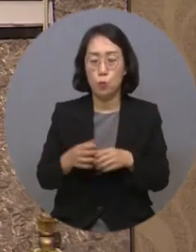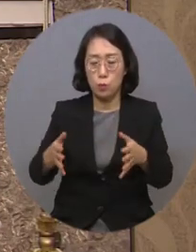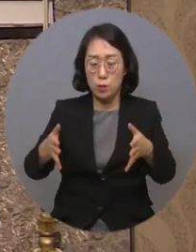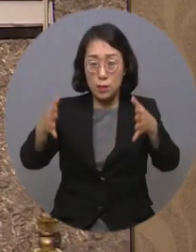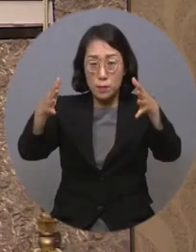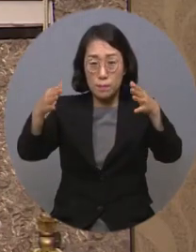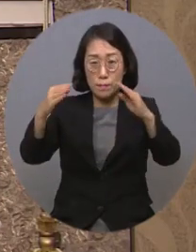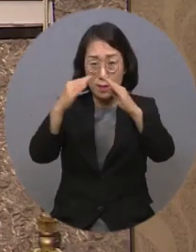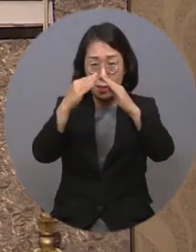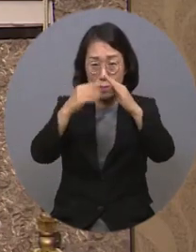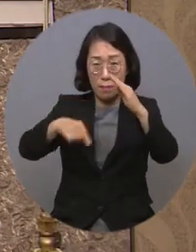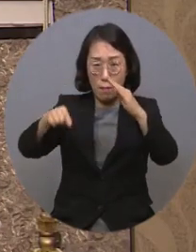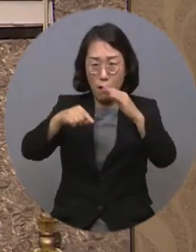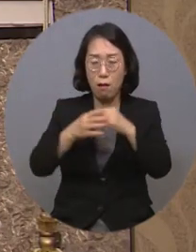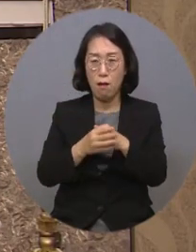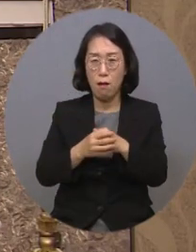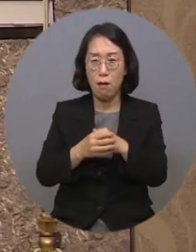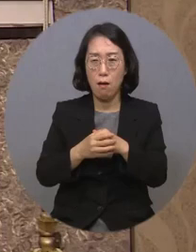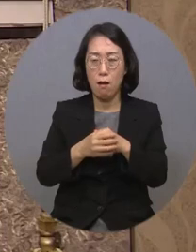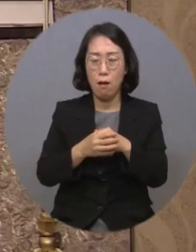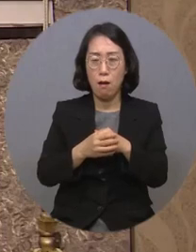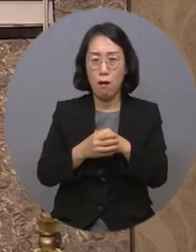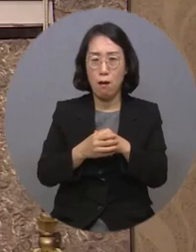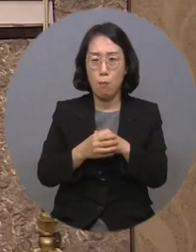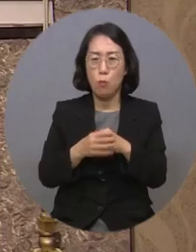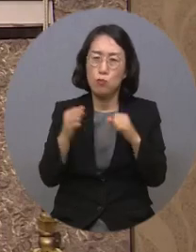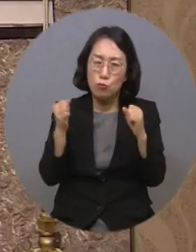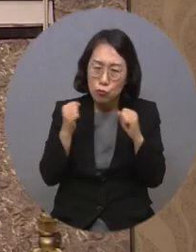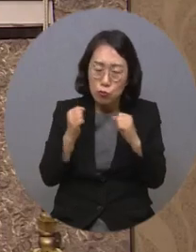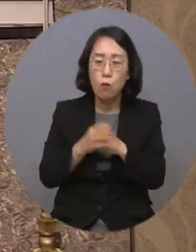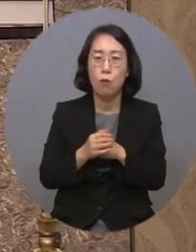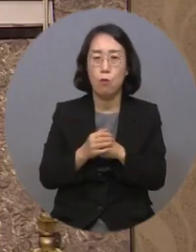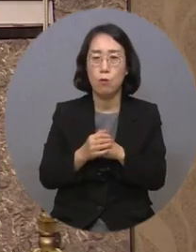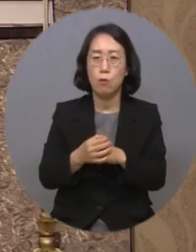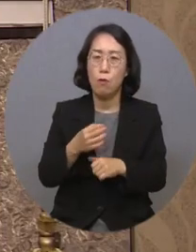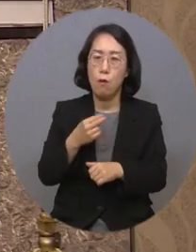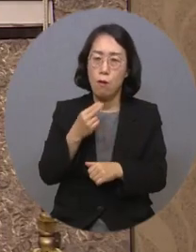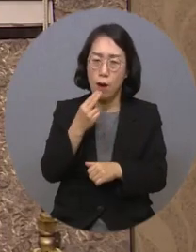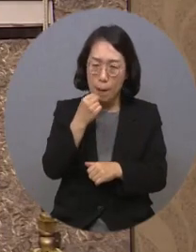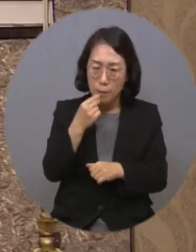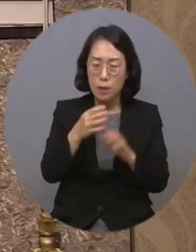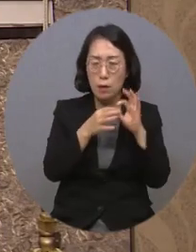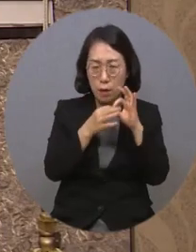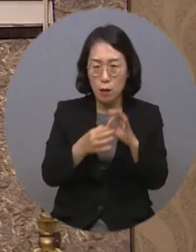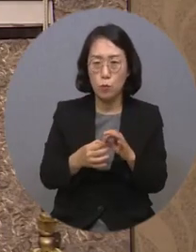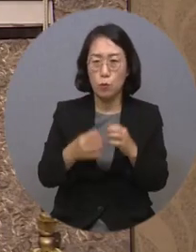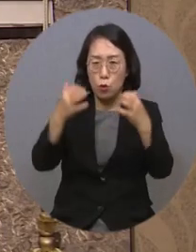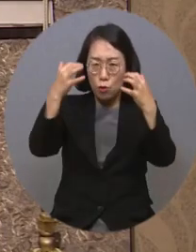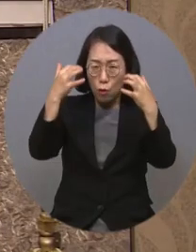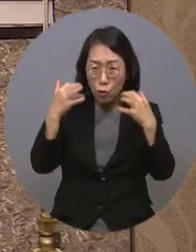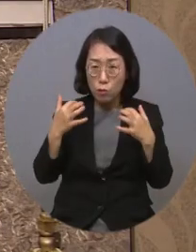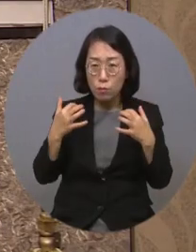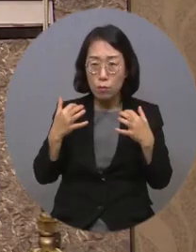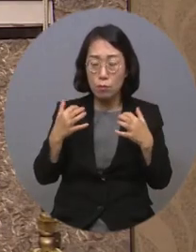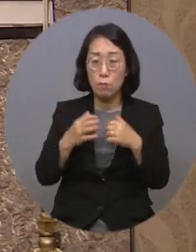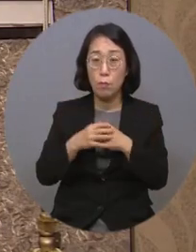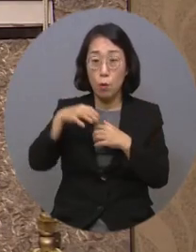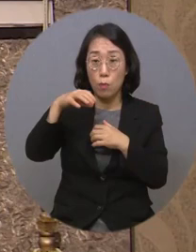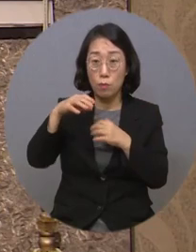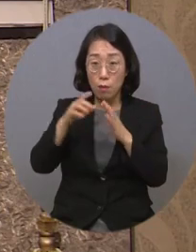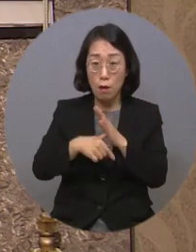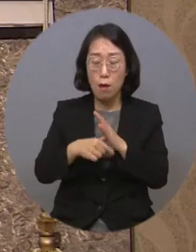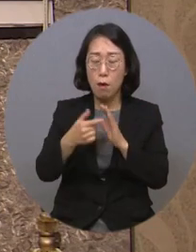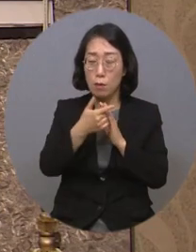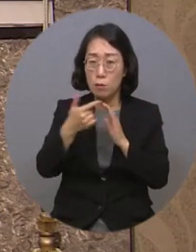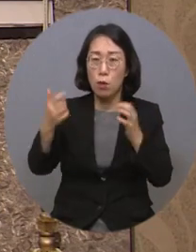뭐 겨울에 감기는 뭐 달고 살았고 뭐 여름에도 가만히 앉아있기만 해도 땀이 줄줄줄 흐를 정도로 이렇게